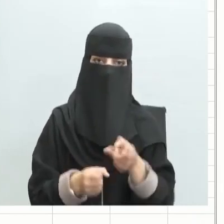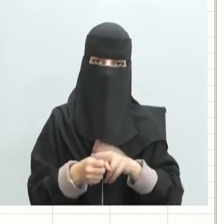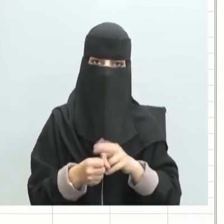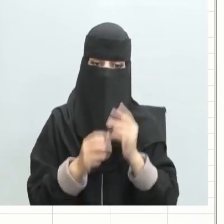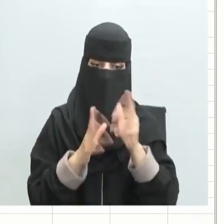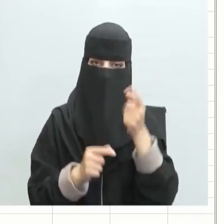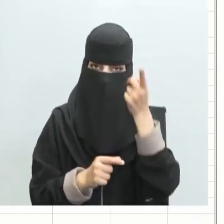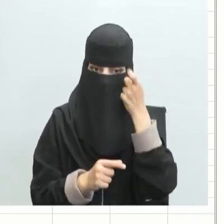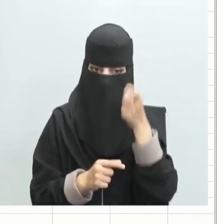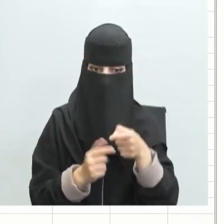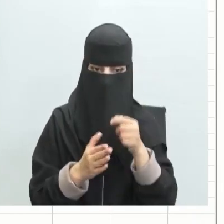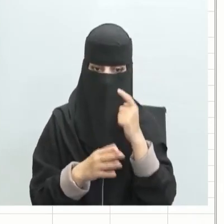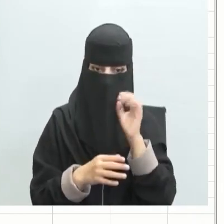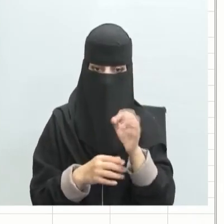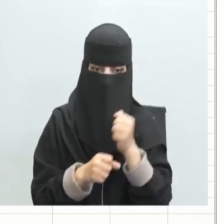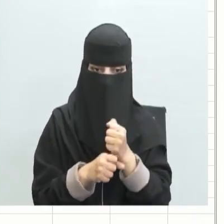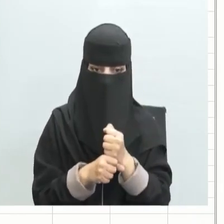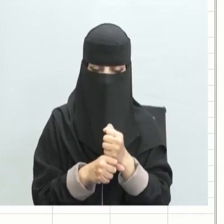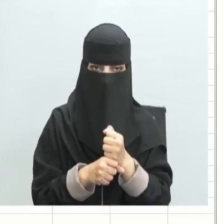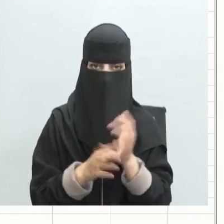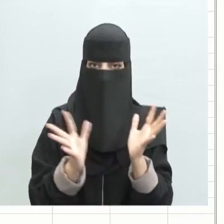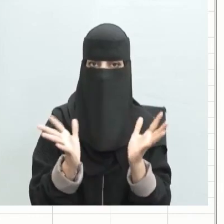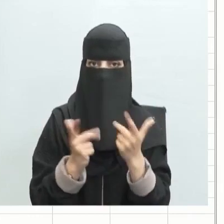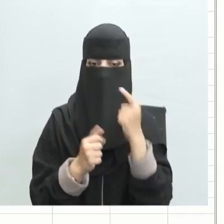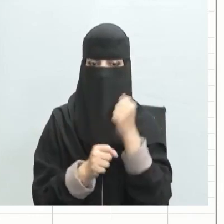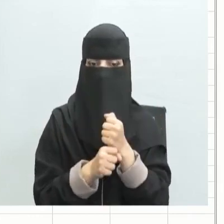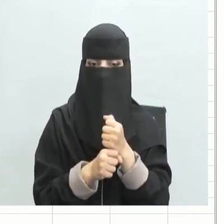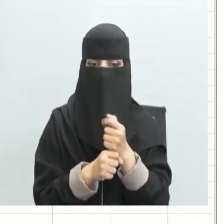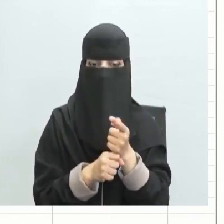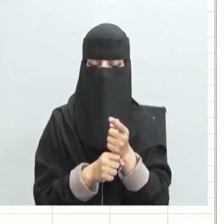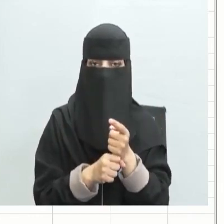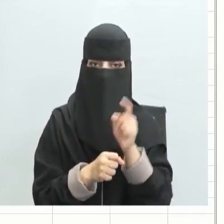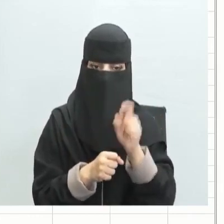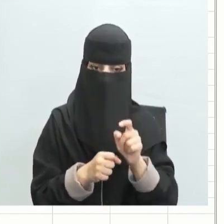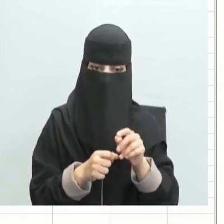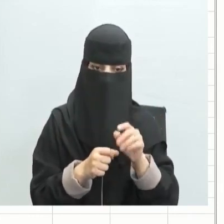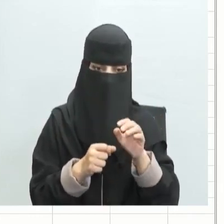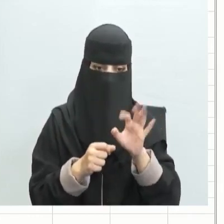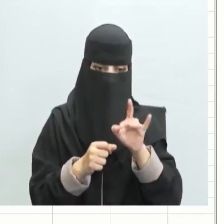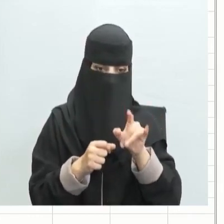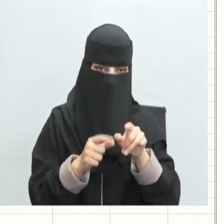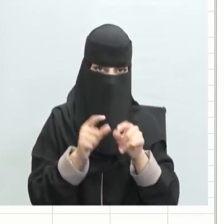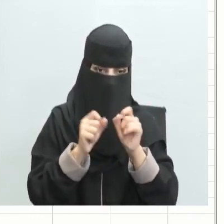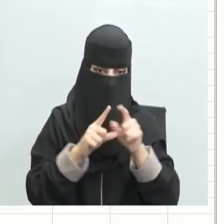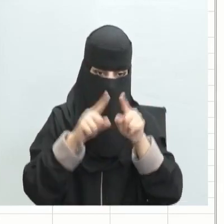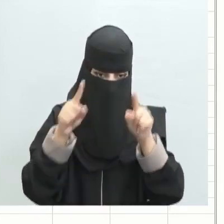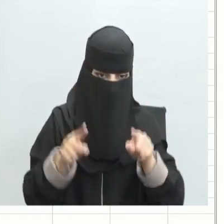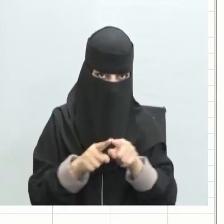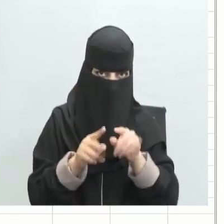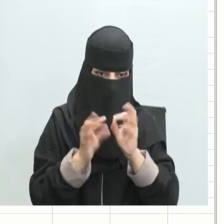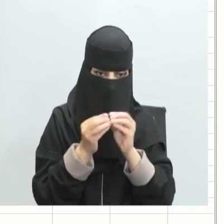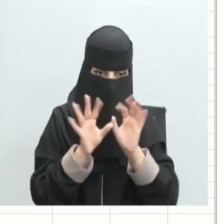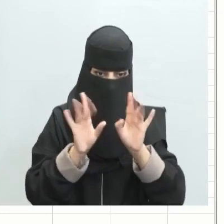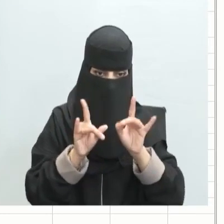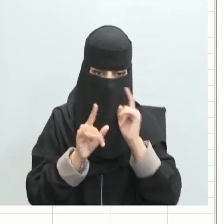مره اكتب لا ممكن انا احدد مثلا اي شيء واضغط على المربع الاخضر الصغير هذا ما ادري اذا مبين معكم او لا في